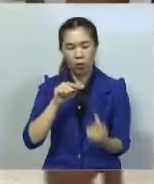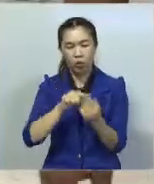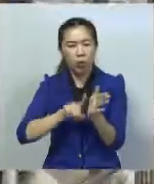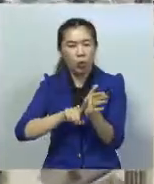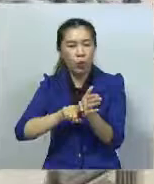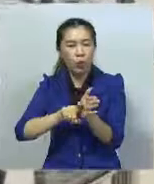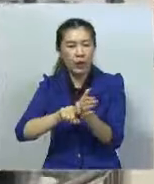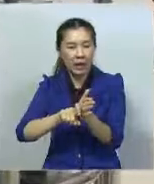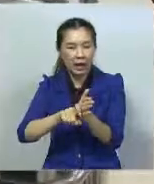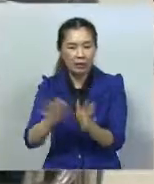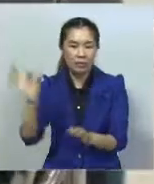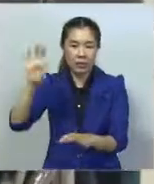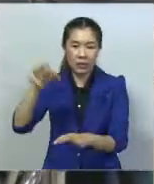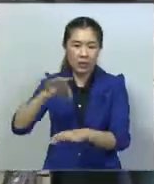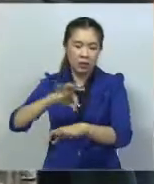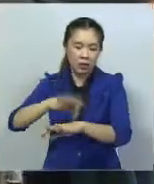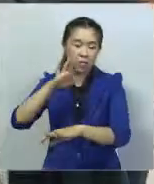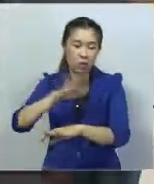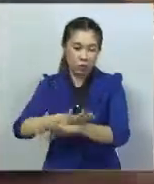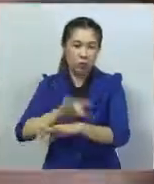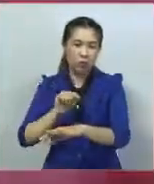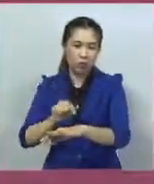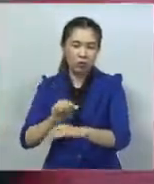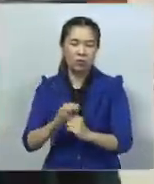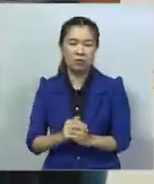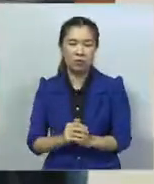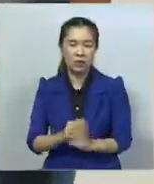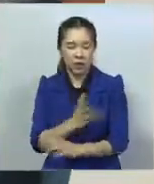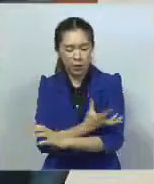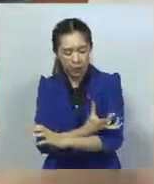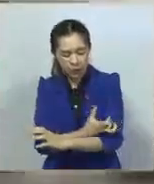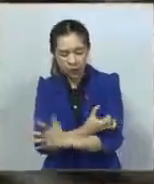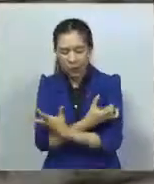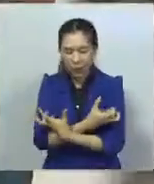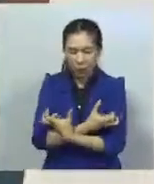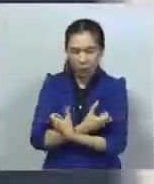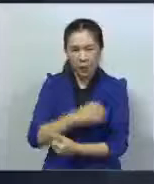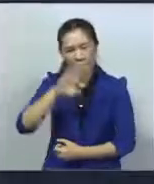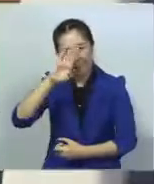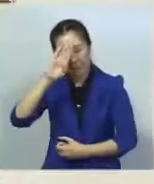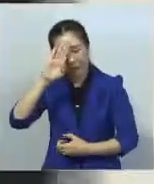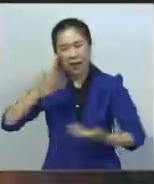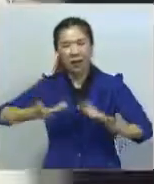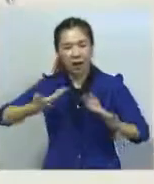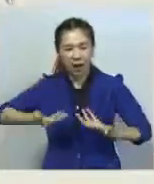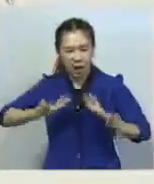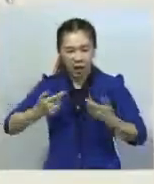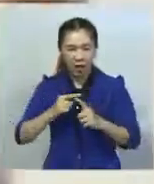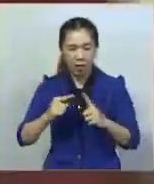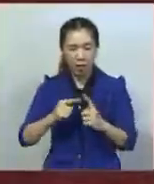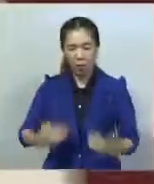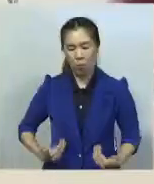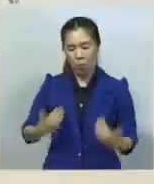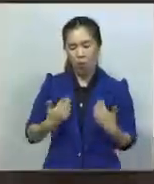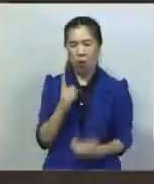ไวรัสนะคะมียุงลายเป็นพาหะนำโรคผู้ป่วยจะเป็นไข้ปวดเมื่อยปวดข้อแม้ว่าจะเป็นโรคที่ไม่ได้ถึงอัน